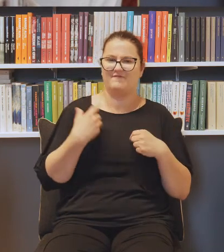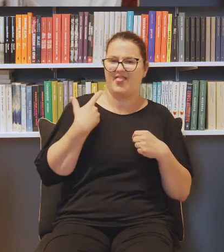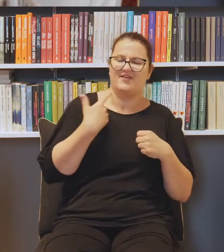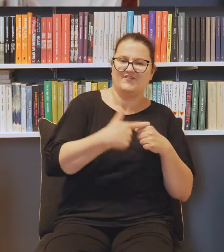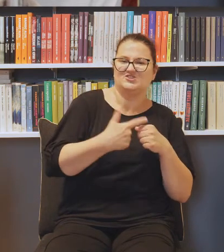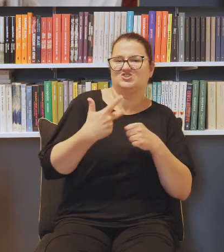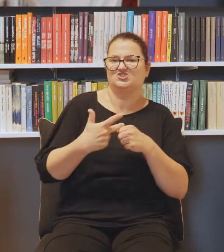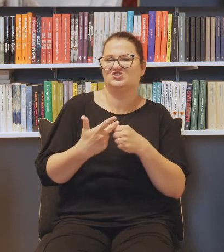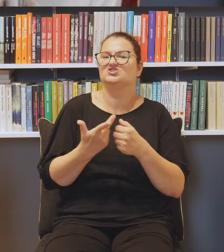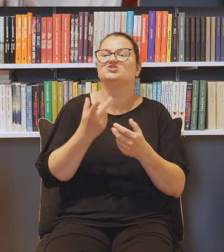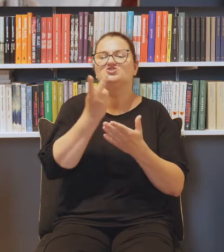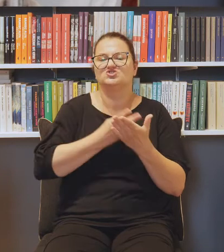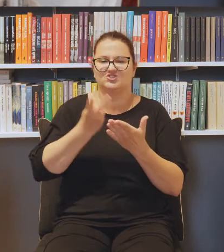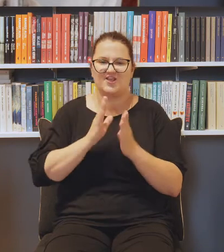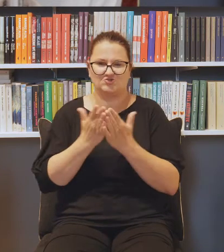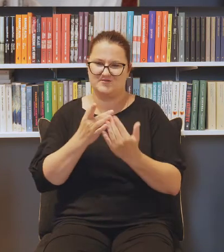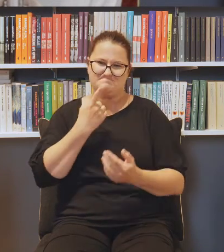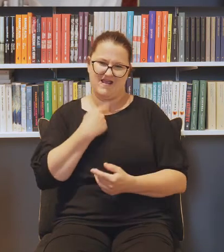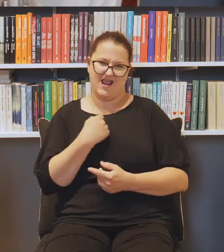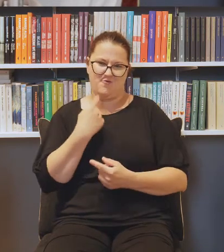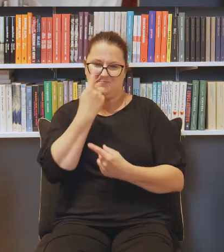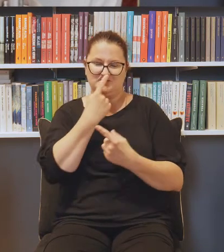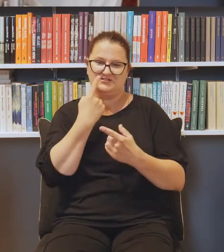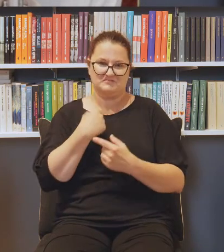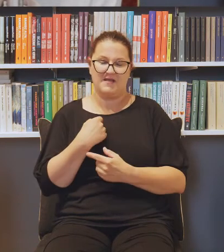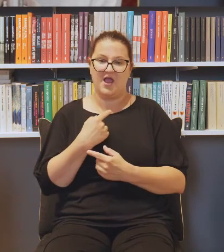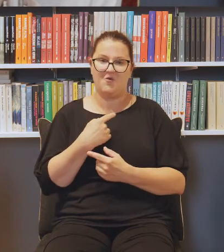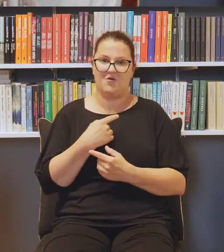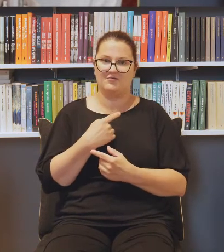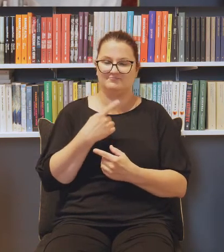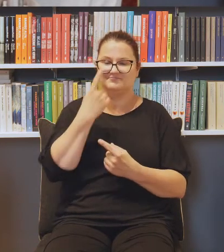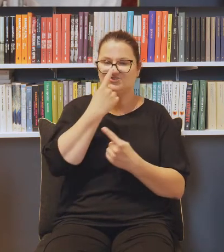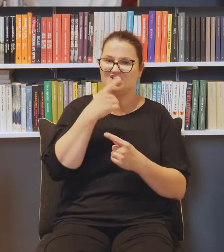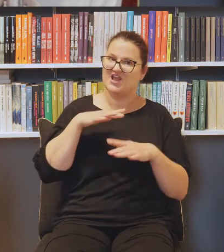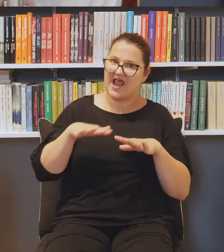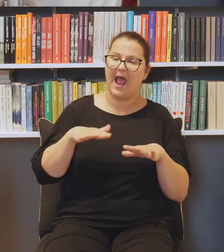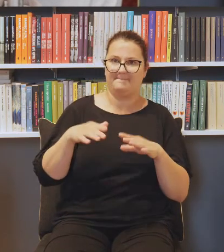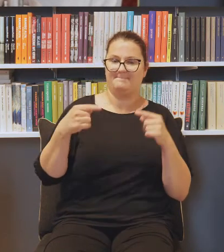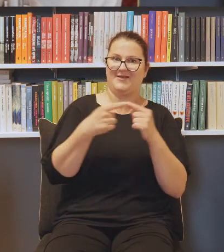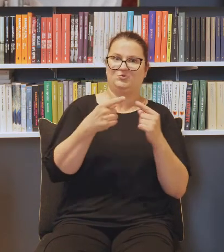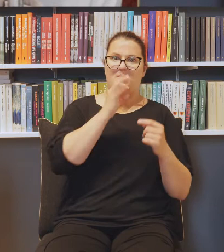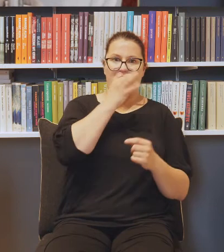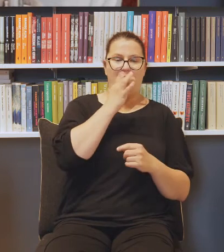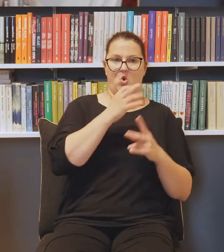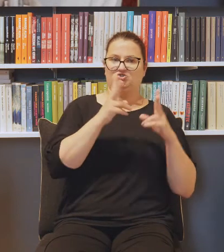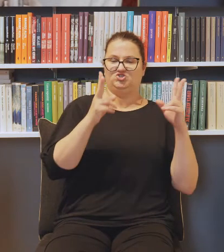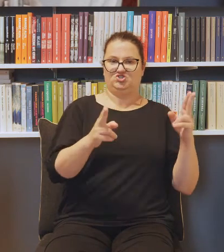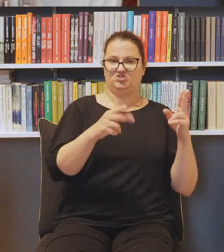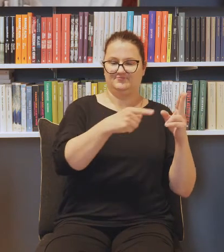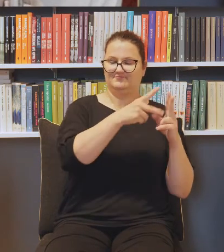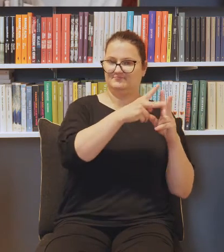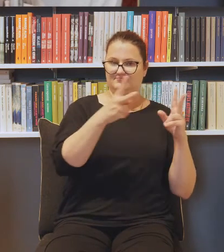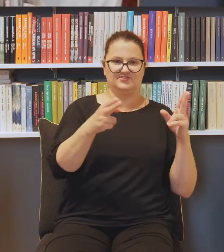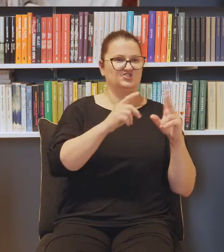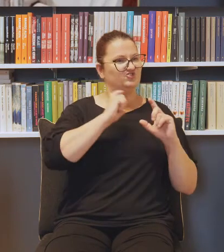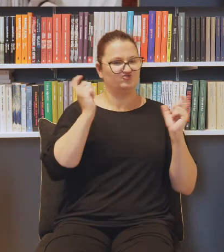czyta książki. Myślę, że mało, a myślę, że właśnie rap to jest taki bardziej generacyjna rzecz, że to tego